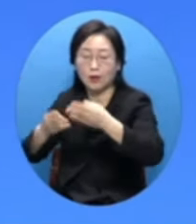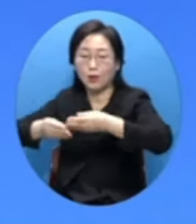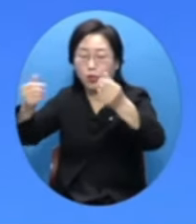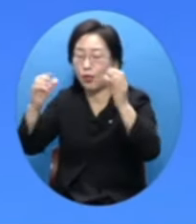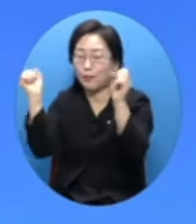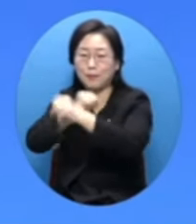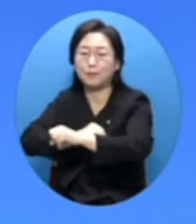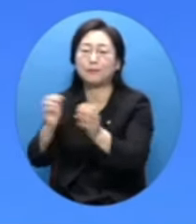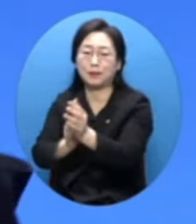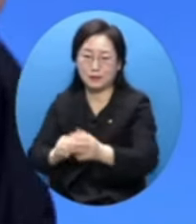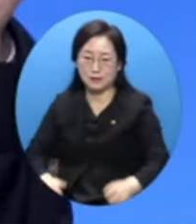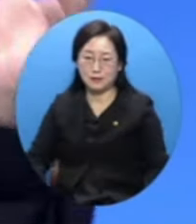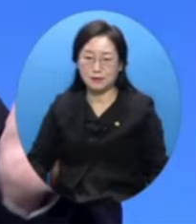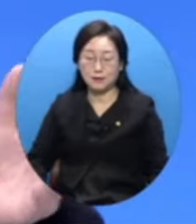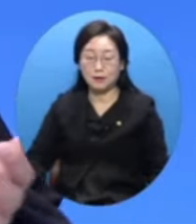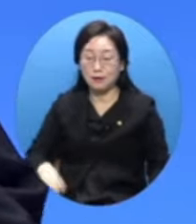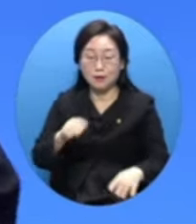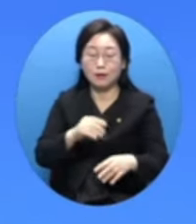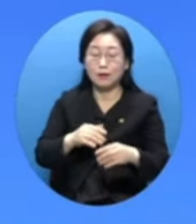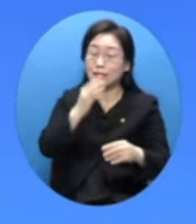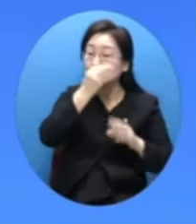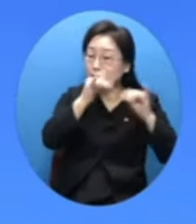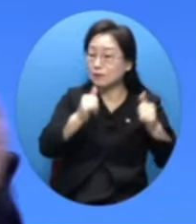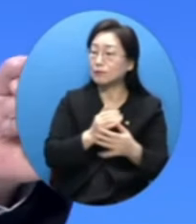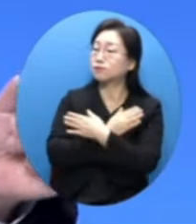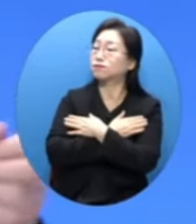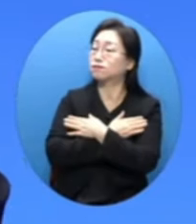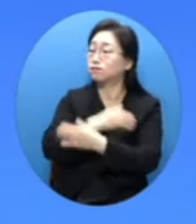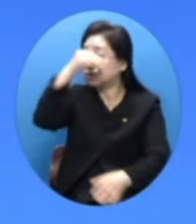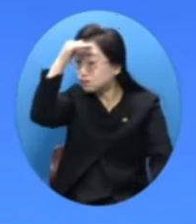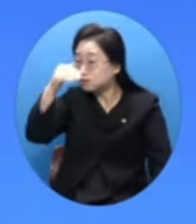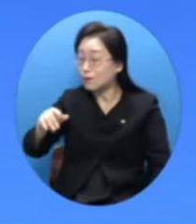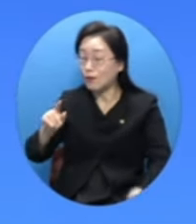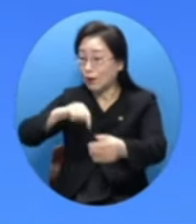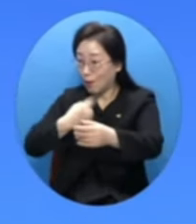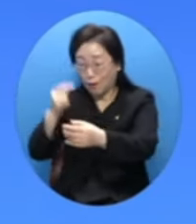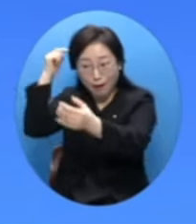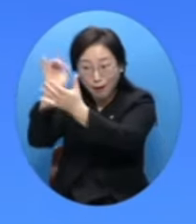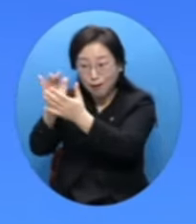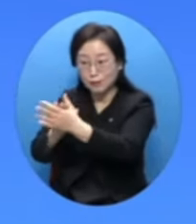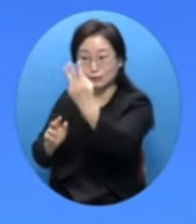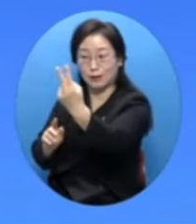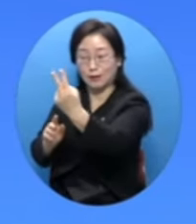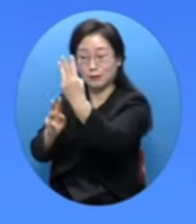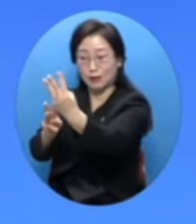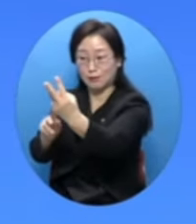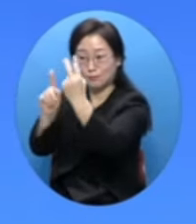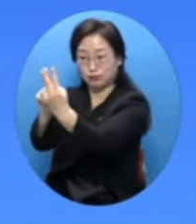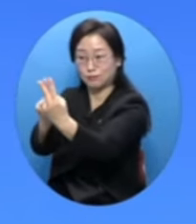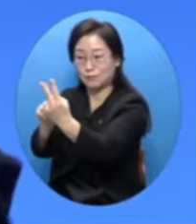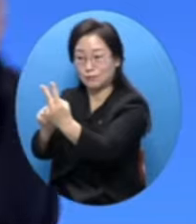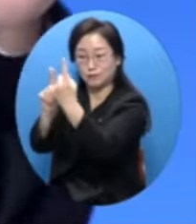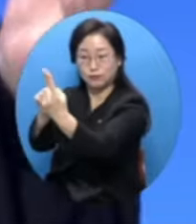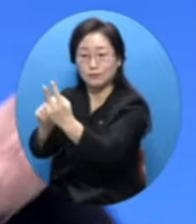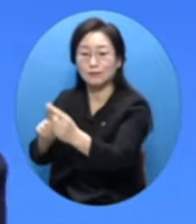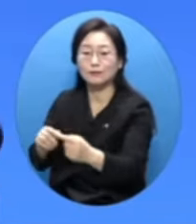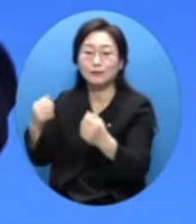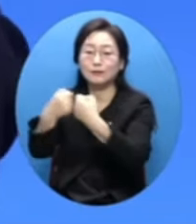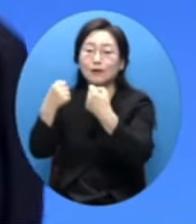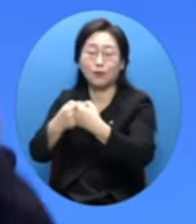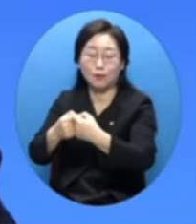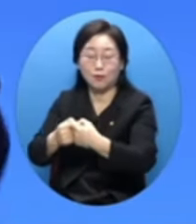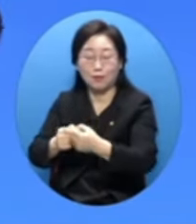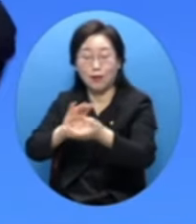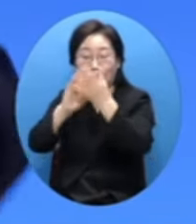멸망당하고 말았습니다. 손 하나 대지 않냐고 자기들끼리 다 싸워서 자중질환이 나서 완전한 승리를 거둔 것입니다. 이스라엘 백성은